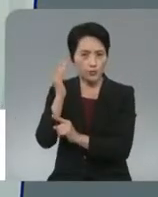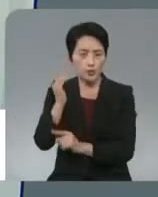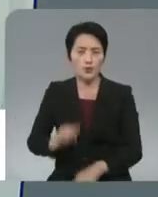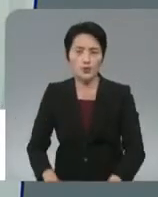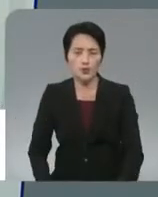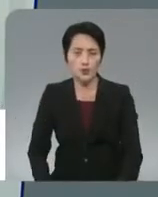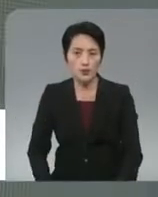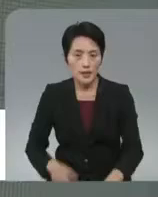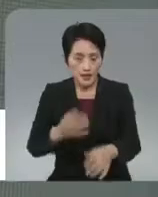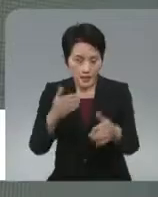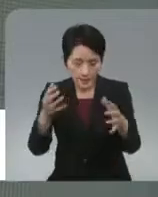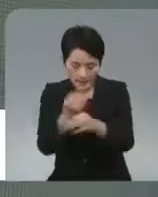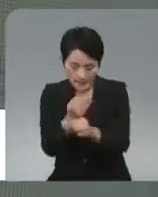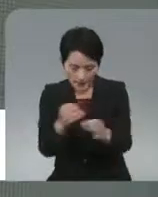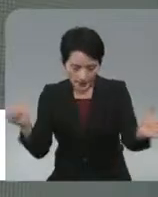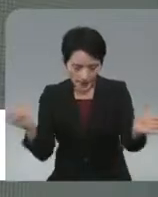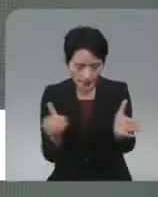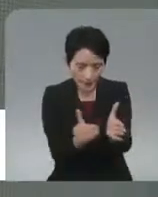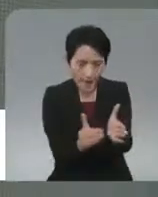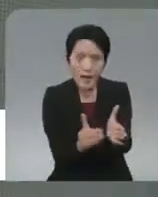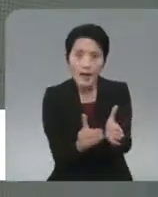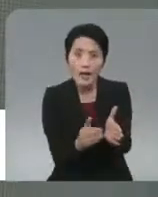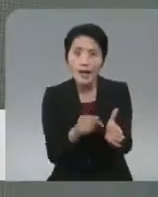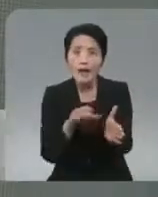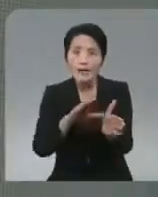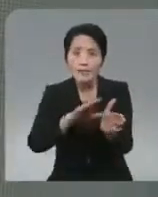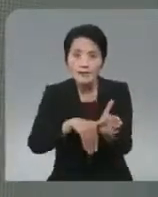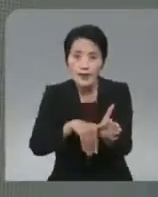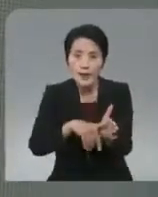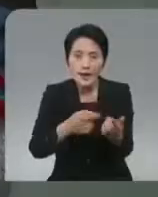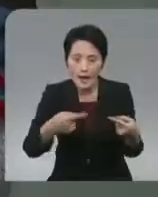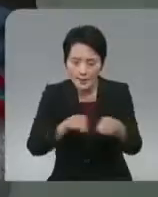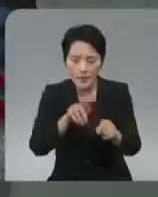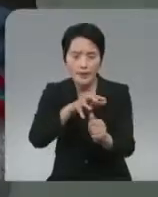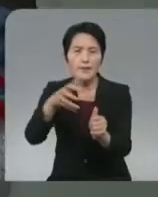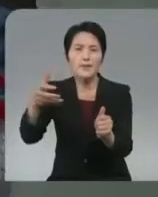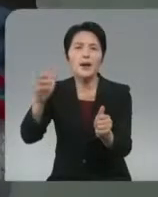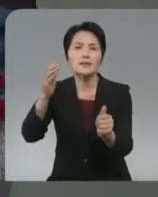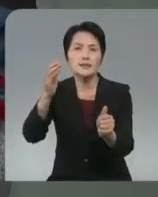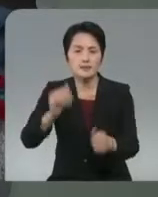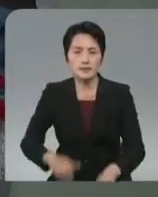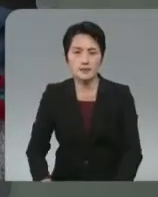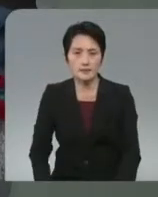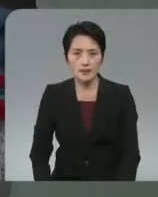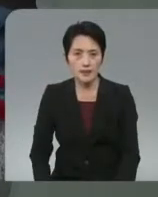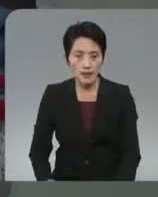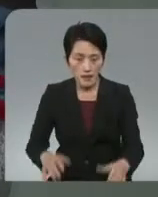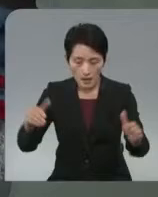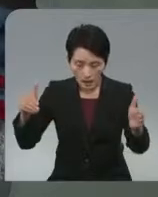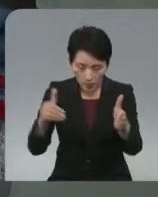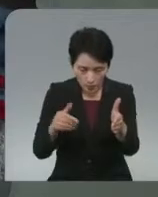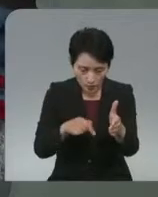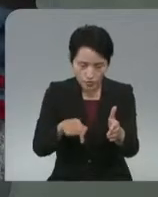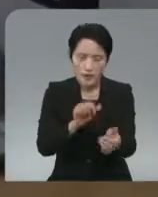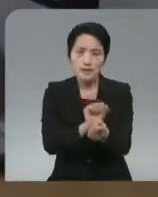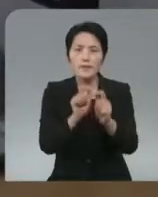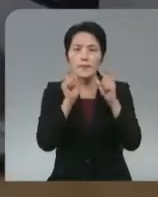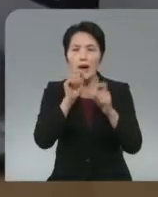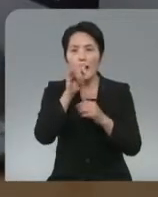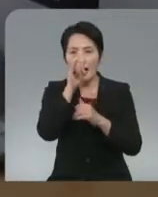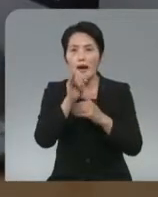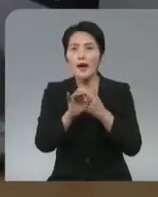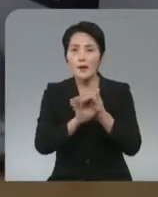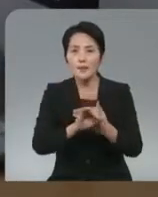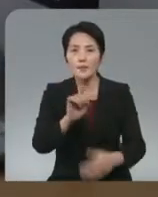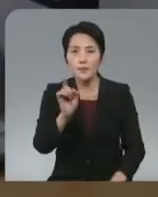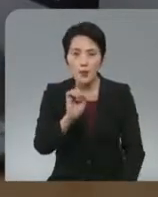hoặc được chẩn đoán trực tuyến thông qua các phòng khám bệnh viện quy mô nhỏ ở ngoài ra chính phủ cũng quyết định đơn giản hóa hệ thống cách ly